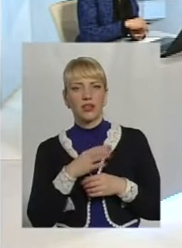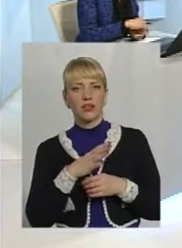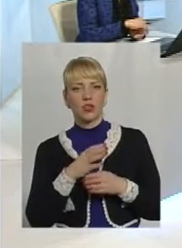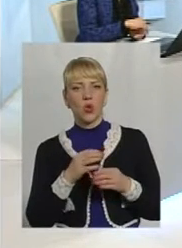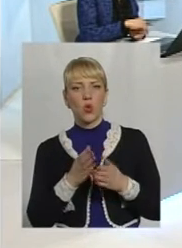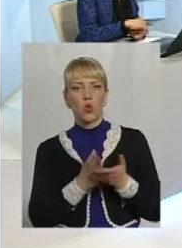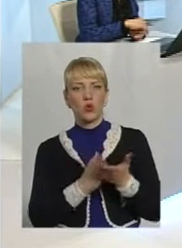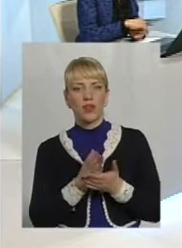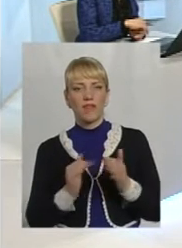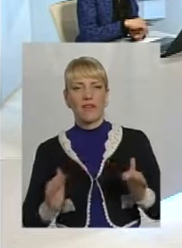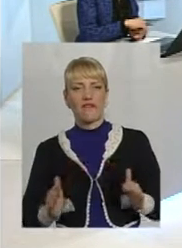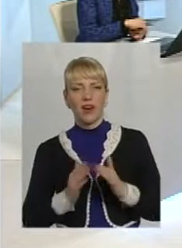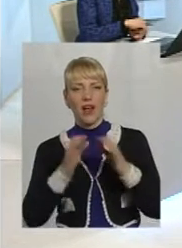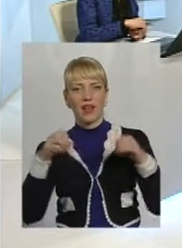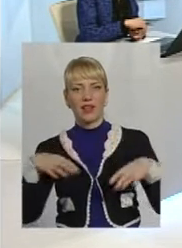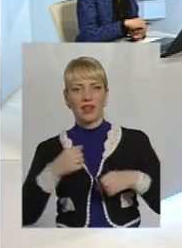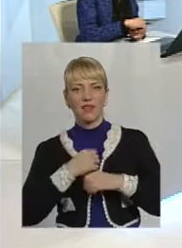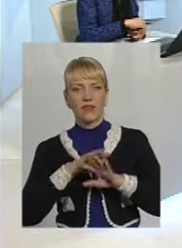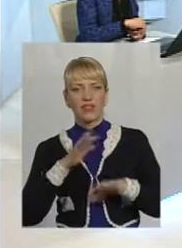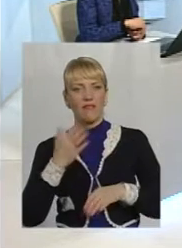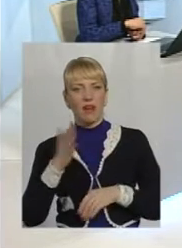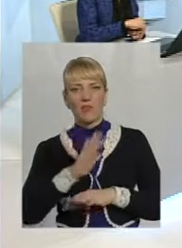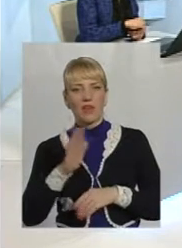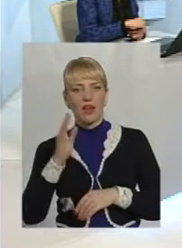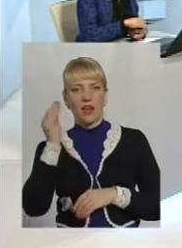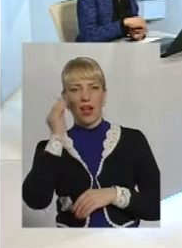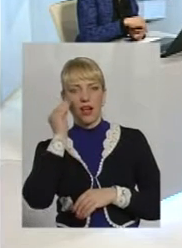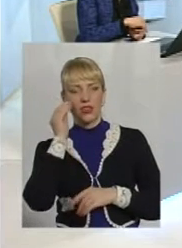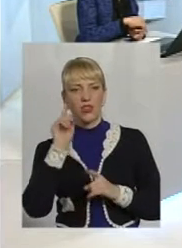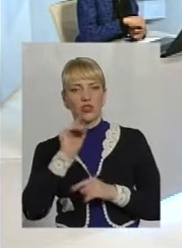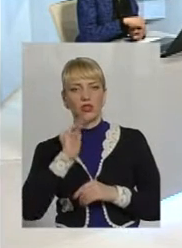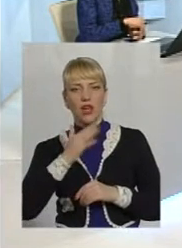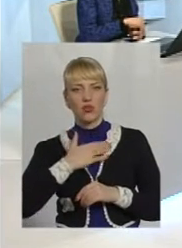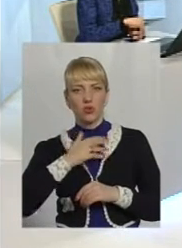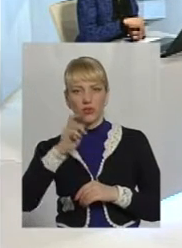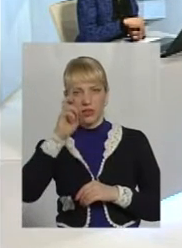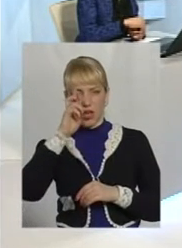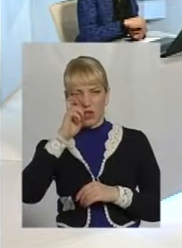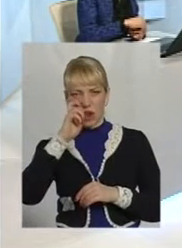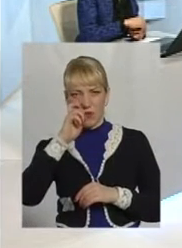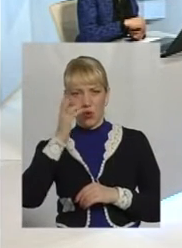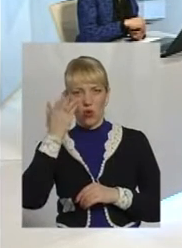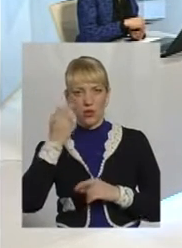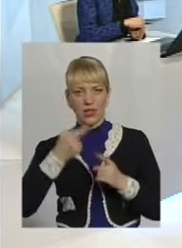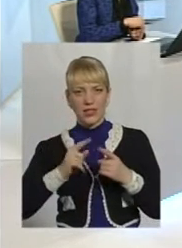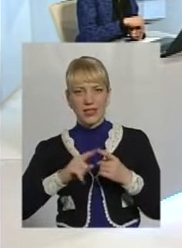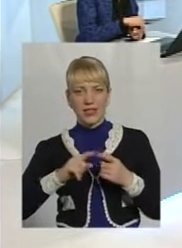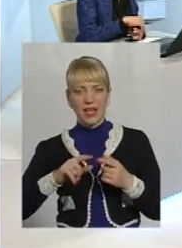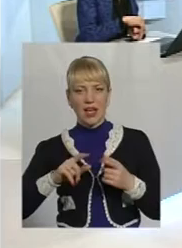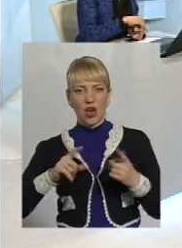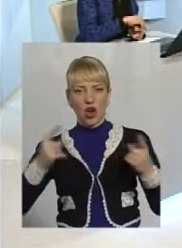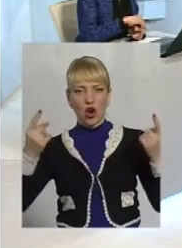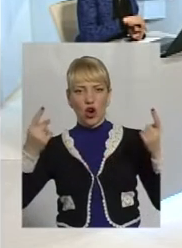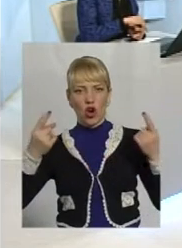військах. Дивився, яка була ця держава. Вам не кажеться, що нашою державою, відколи оця розвалили Радянський Союз,